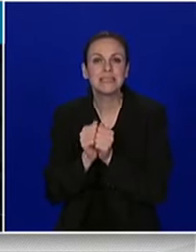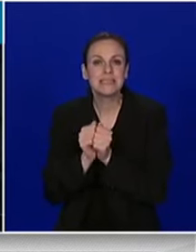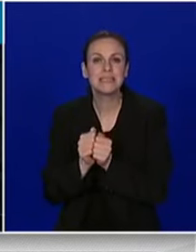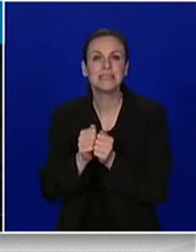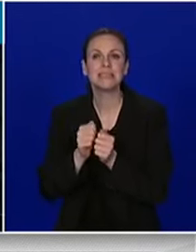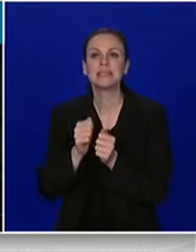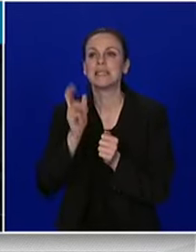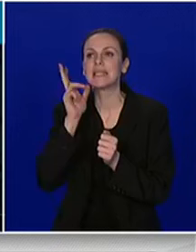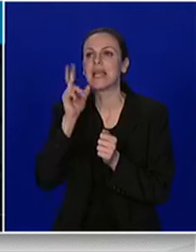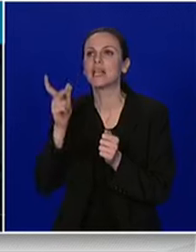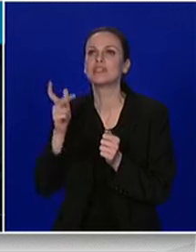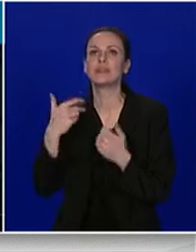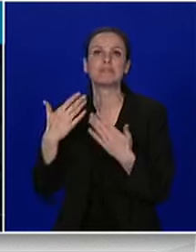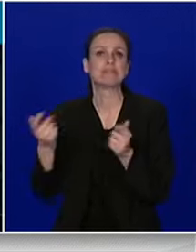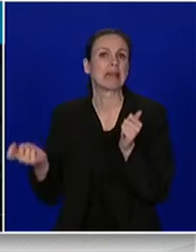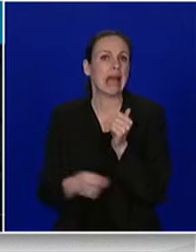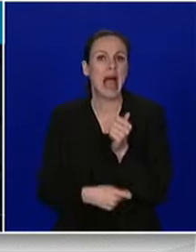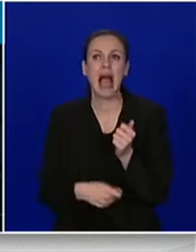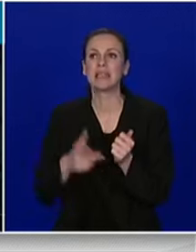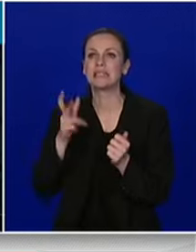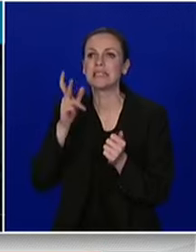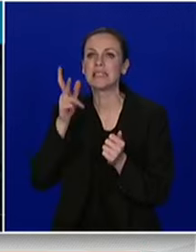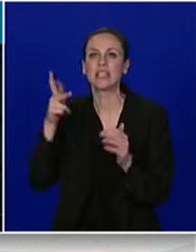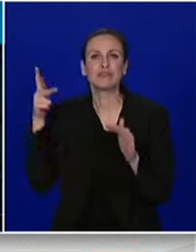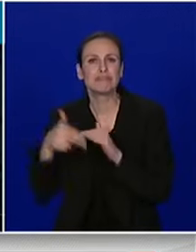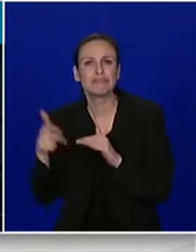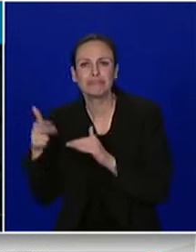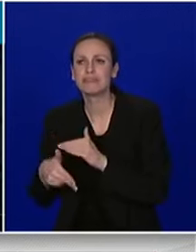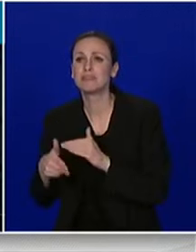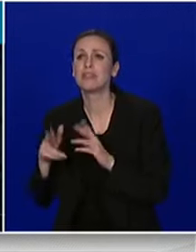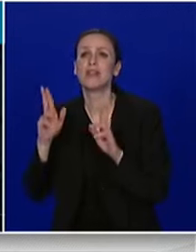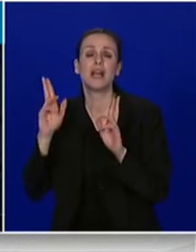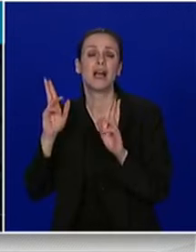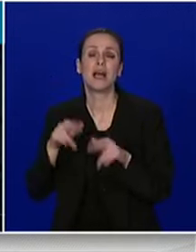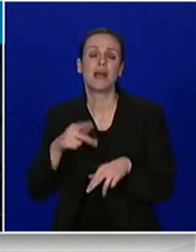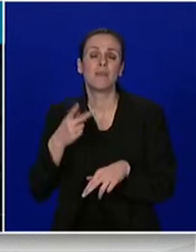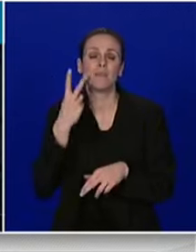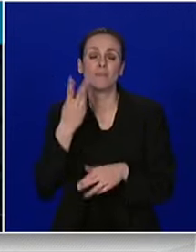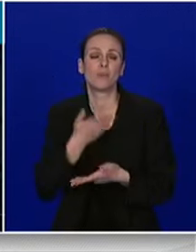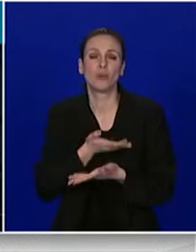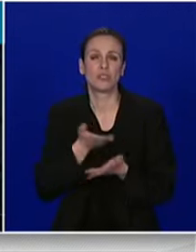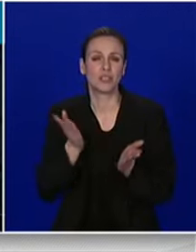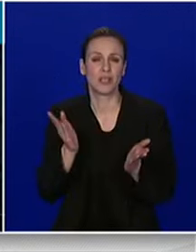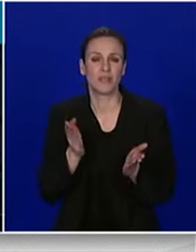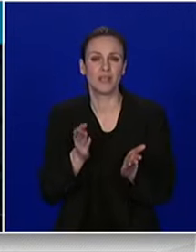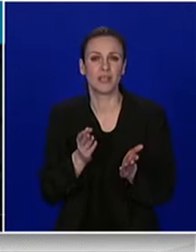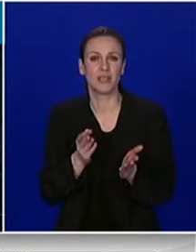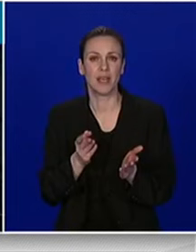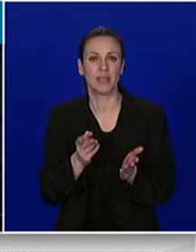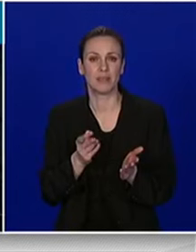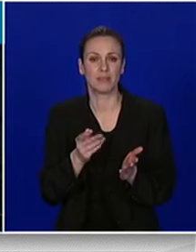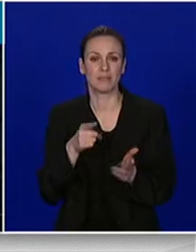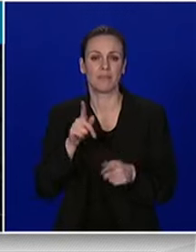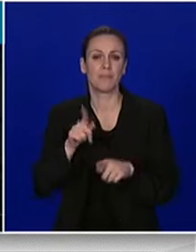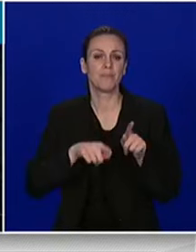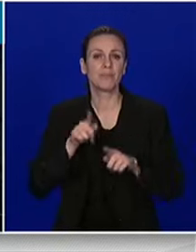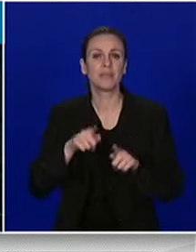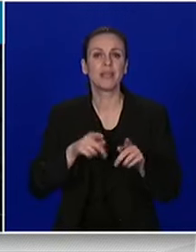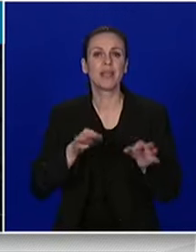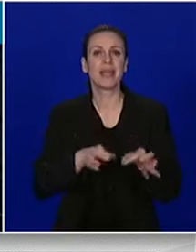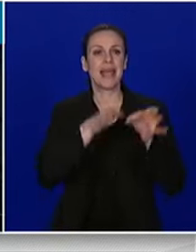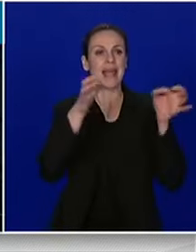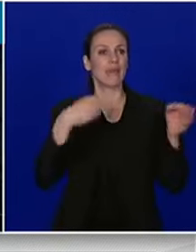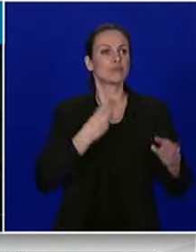kažnjavanja, unatoč zagovaranju represije koja se može iščitati iz pojedinih javnih